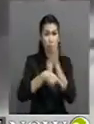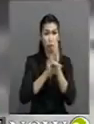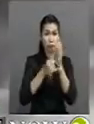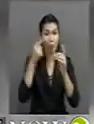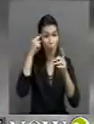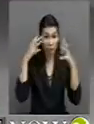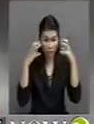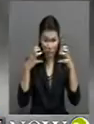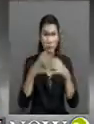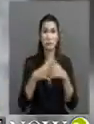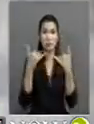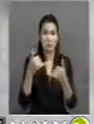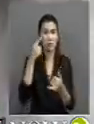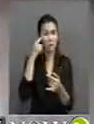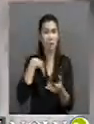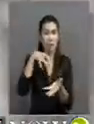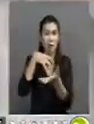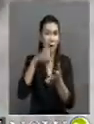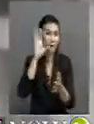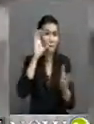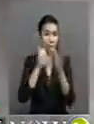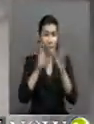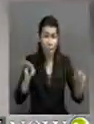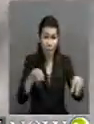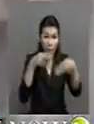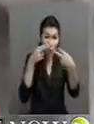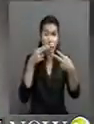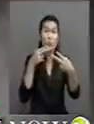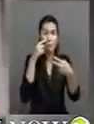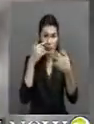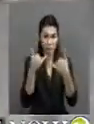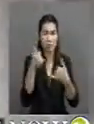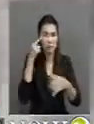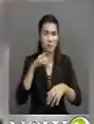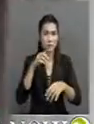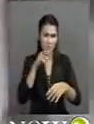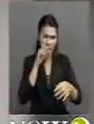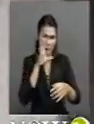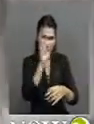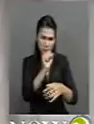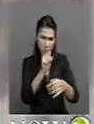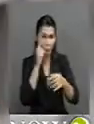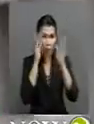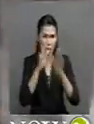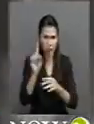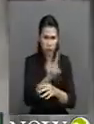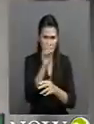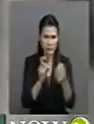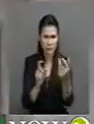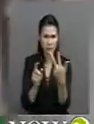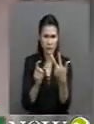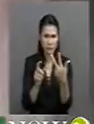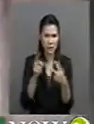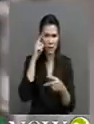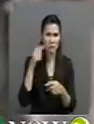บคีรีขันธ์ก็ออกมาเปิดเผยฮะภาพจากกล้องวงจรปิดนะครับที่สามารถจับภาพผู้ชายต้องสงสัย3คนเดิน